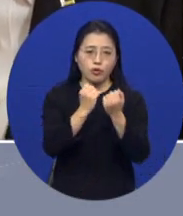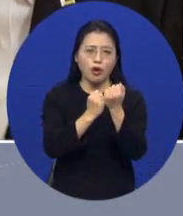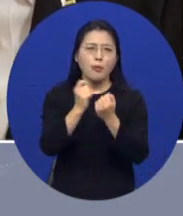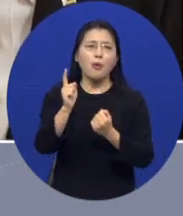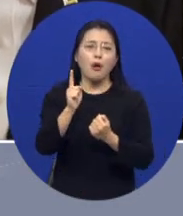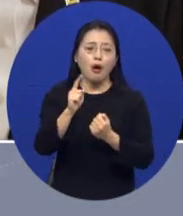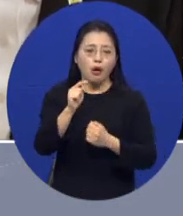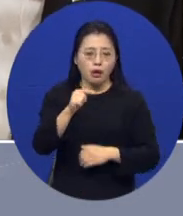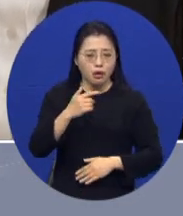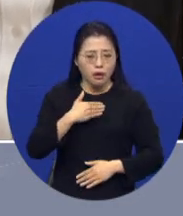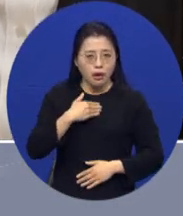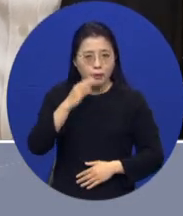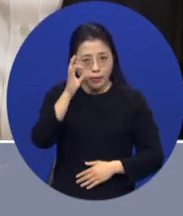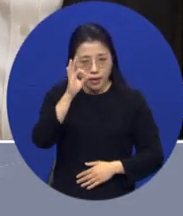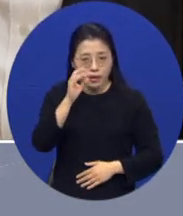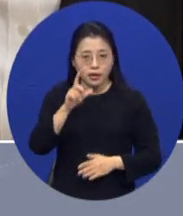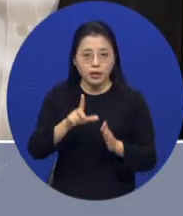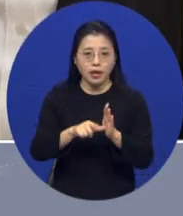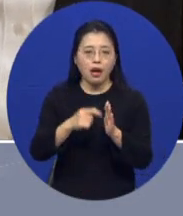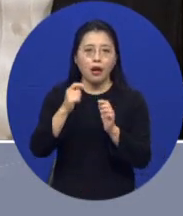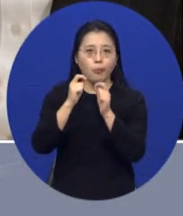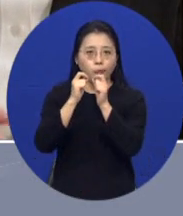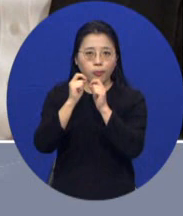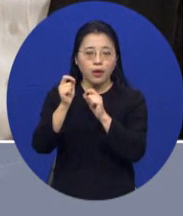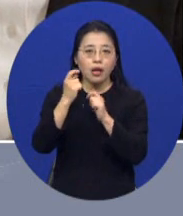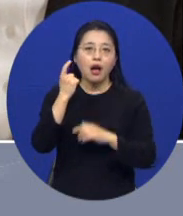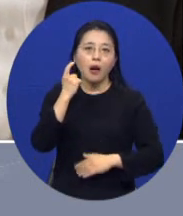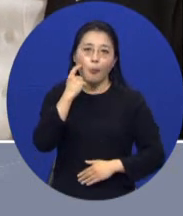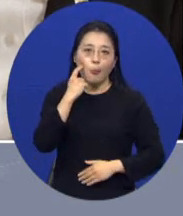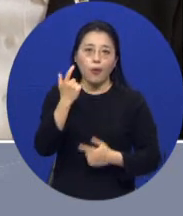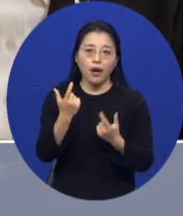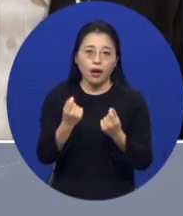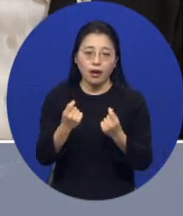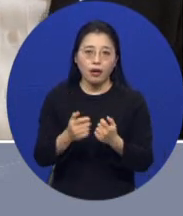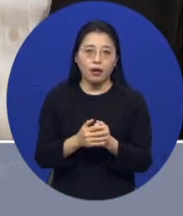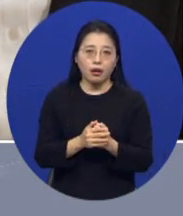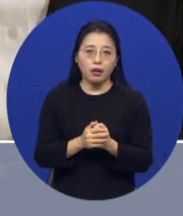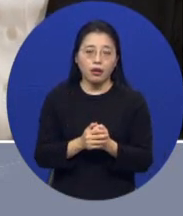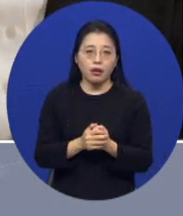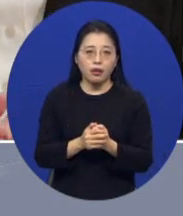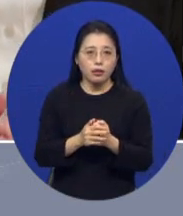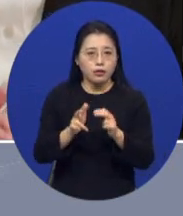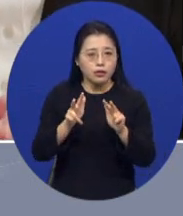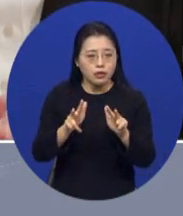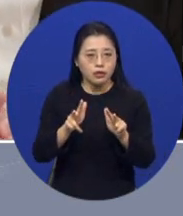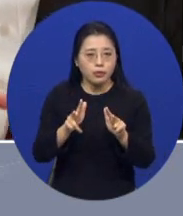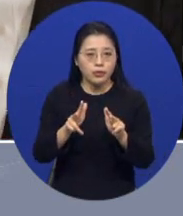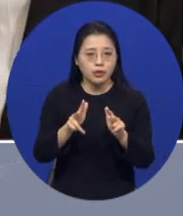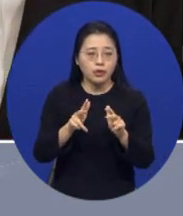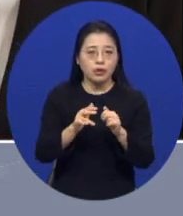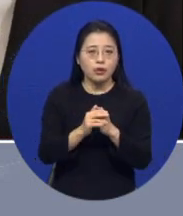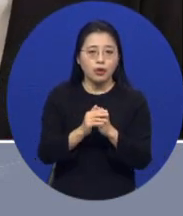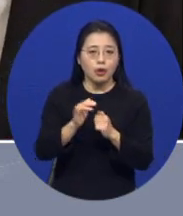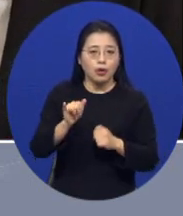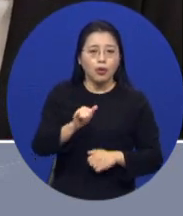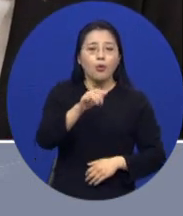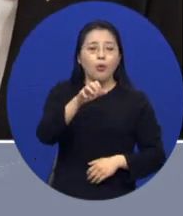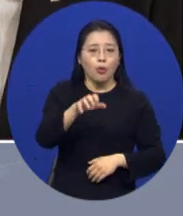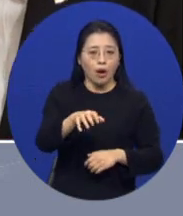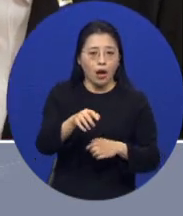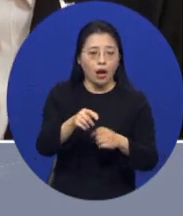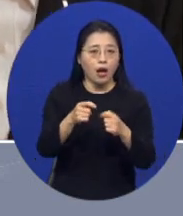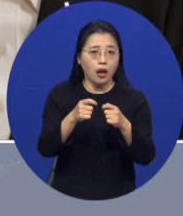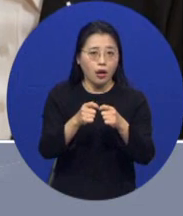거의 거짓말에 가깝습니다 예를 들어서 항공기관 이격거리가 지금 제주공항에서 확장하기 굉장히